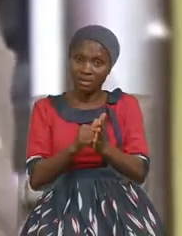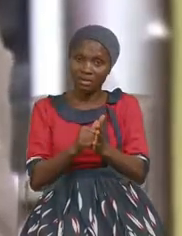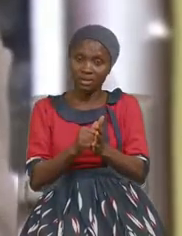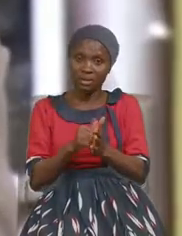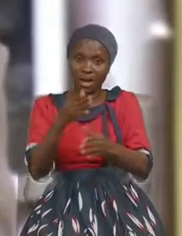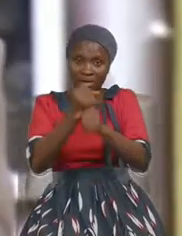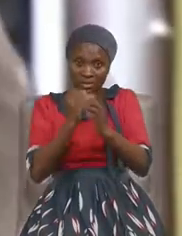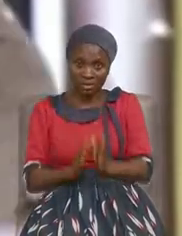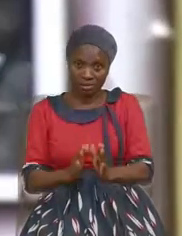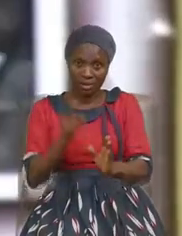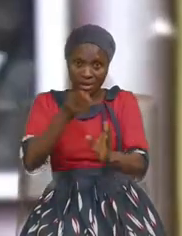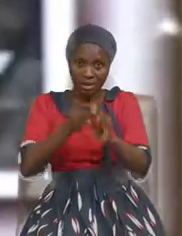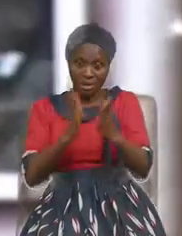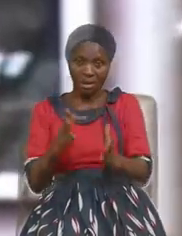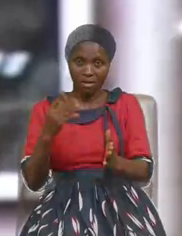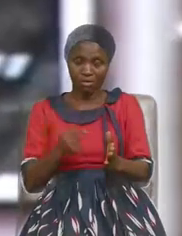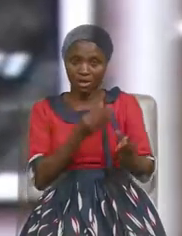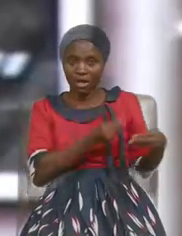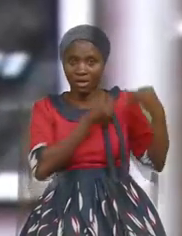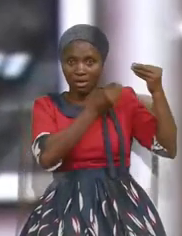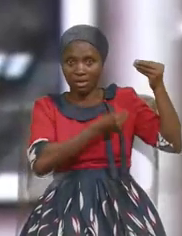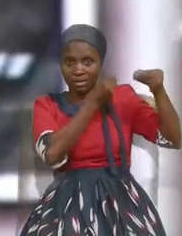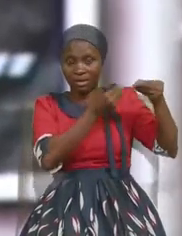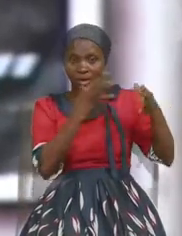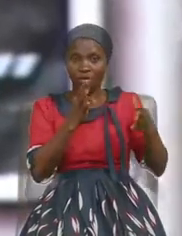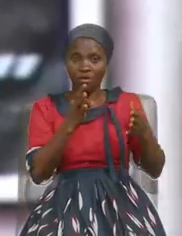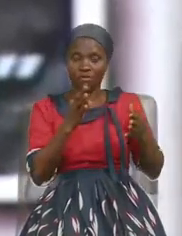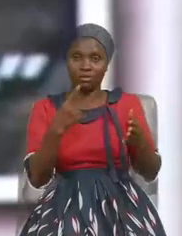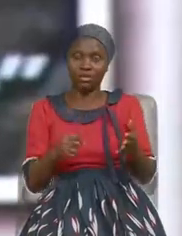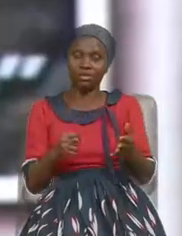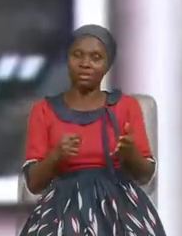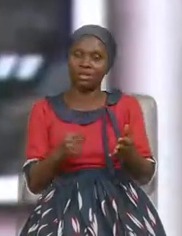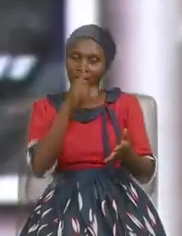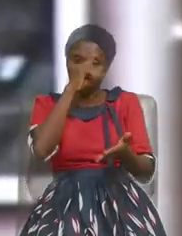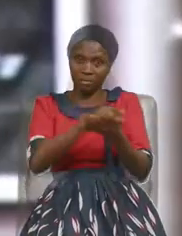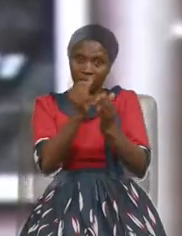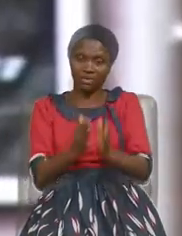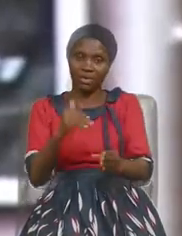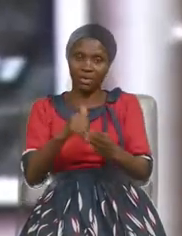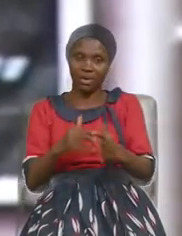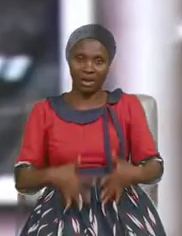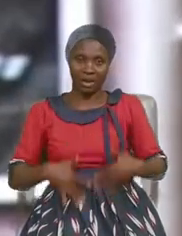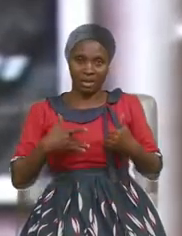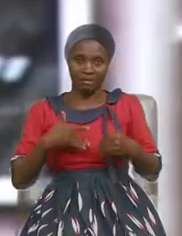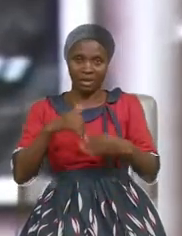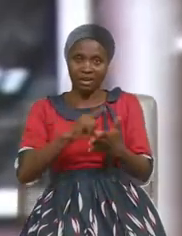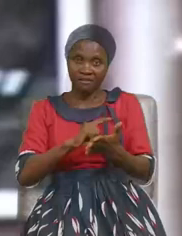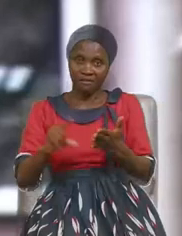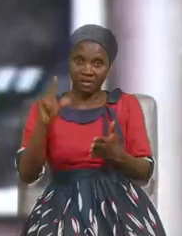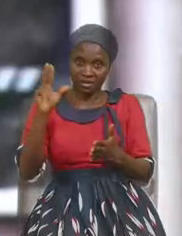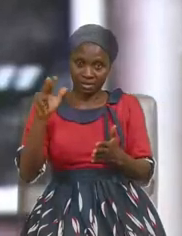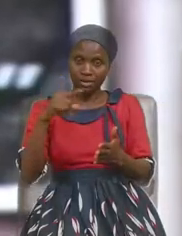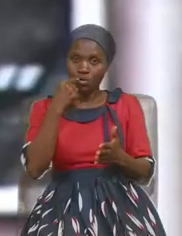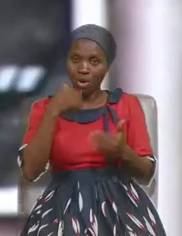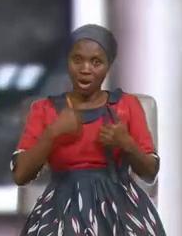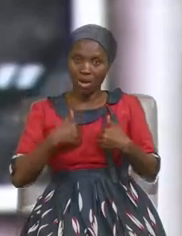à l'héritage des saints dans la lumière. Verset 13. Qui nous a délivrés de